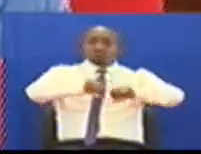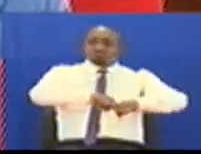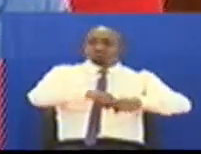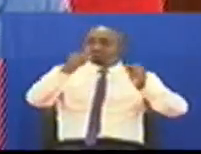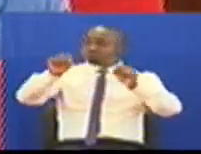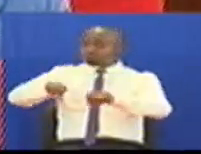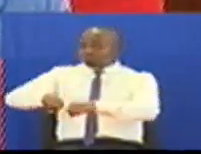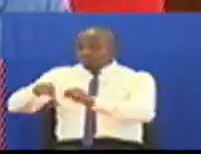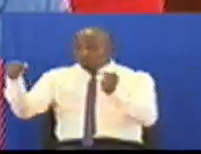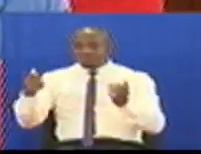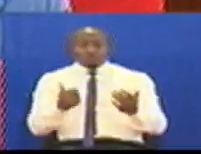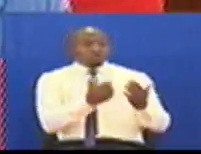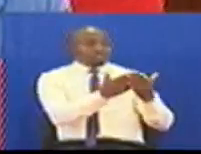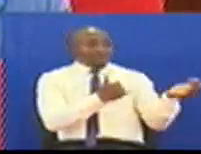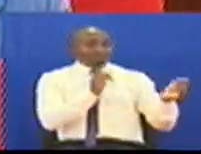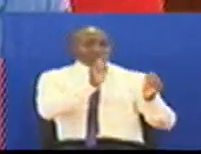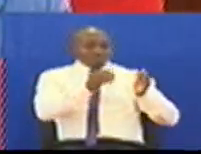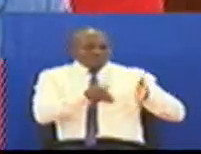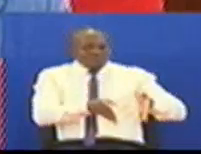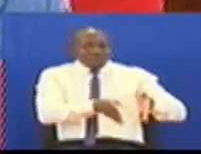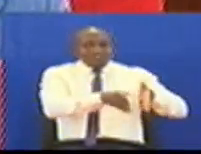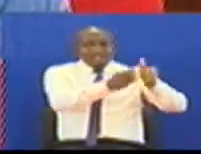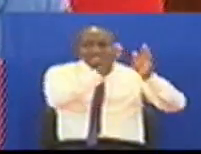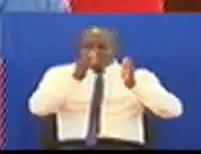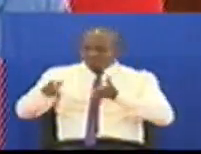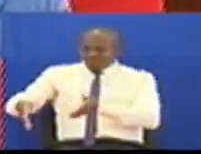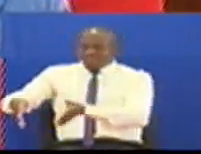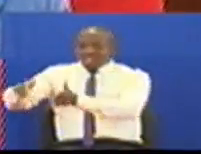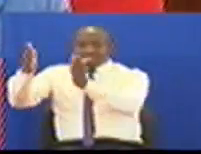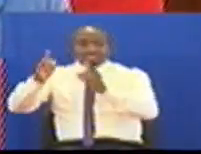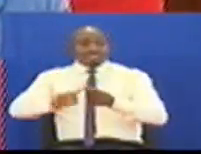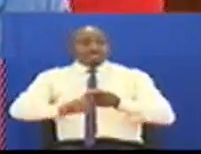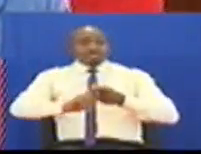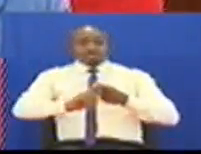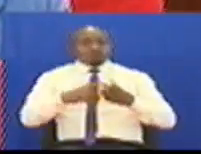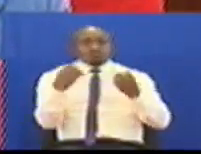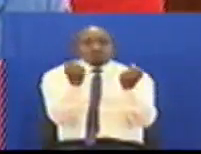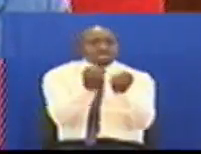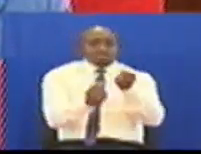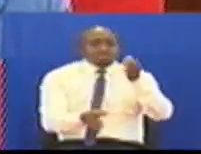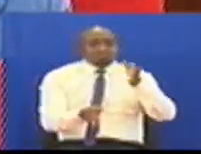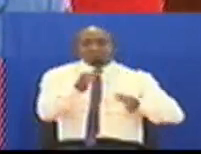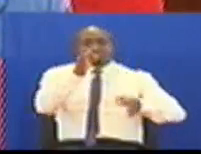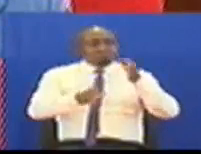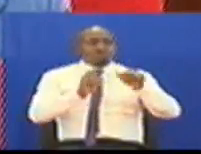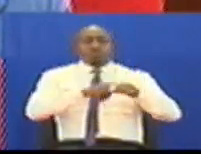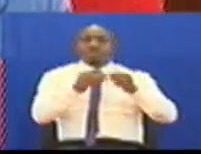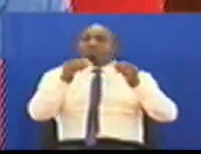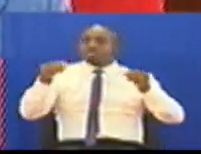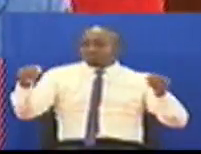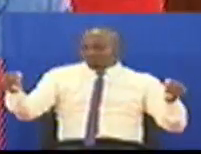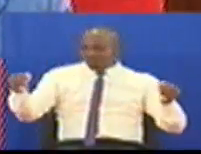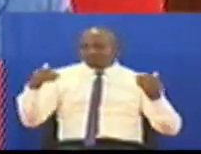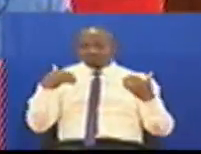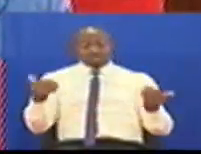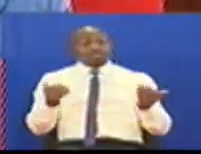miundombinu ni kwa sababu kuna mifereji na barabara nyingi ambazo hazijaweza kutengenezwa kwa muda mrefu. Sasa nitaka nimuombe